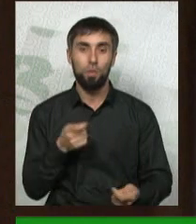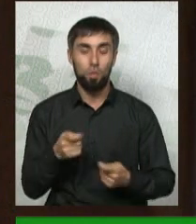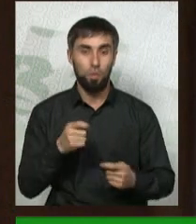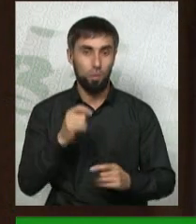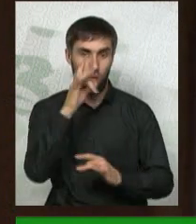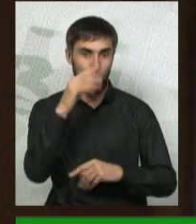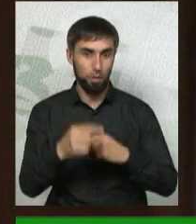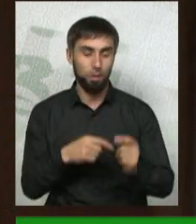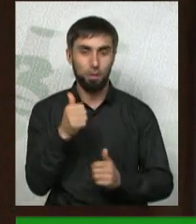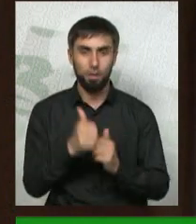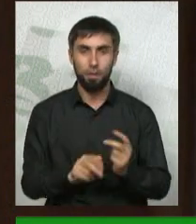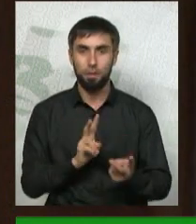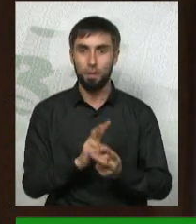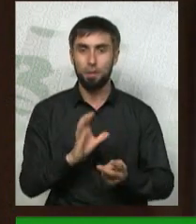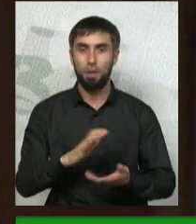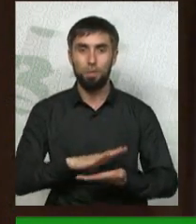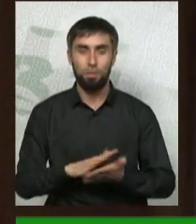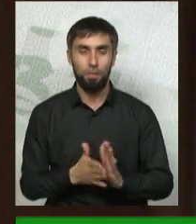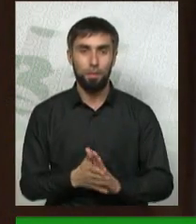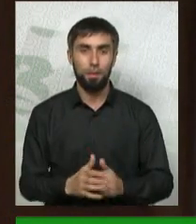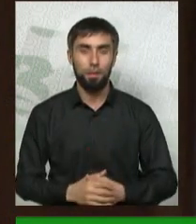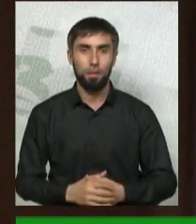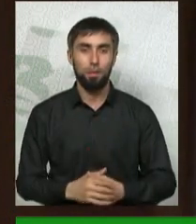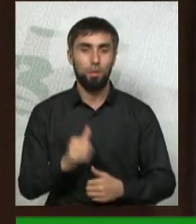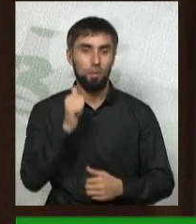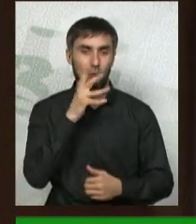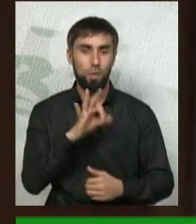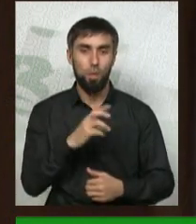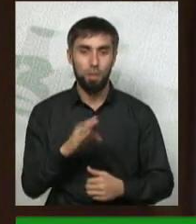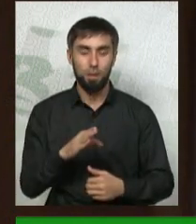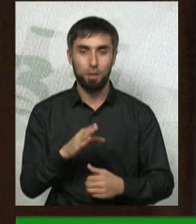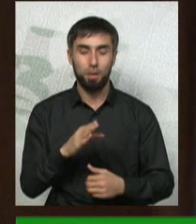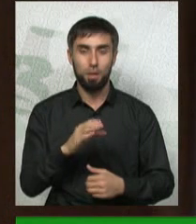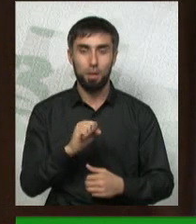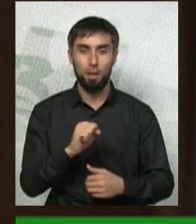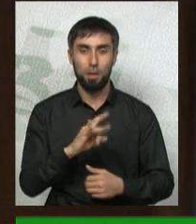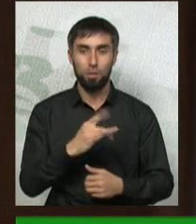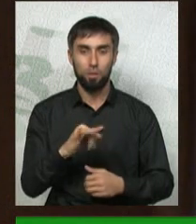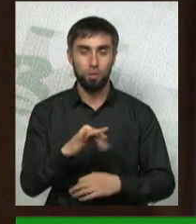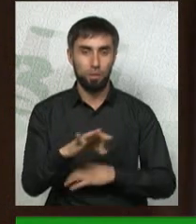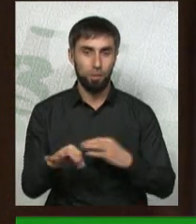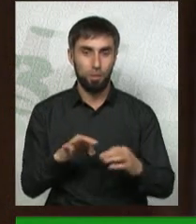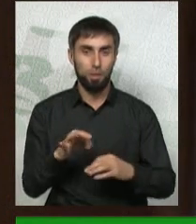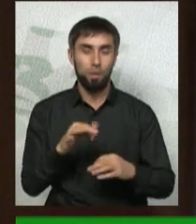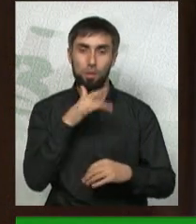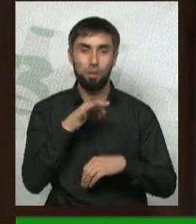культурного наследия часто сталкивается с ситуациями, когда объекты археологического наследия у нас страдают в рамках